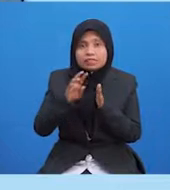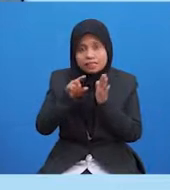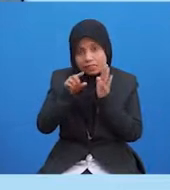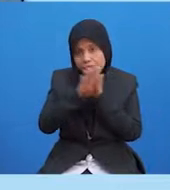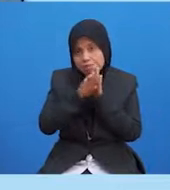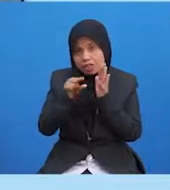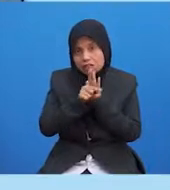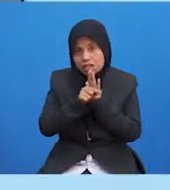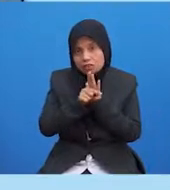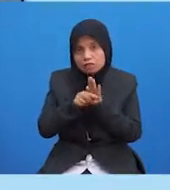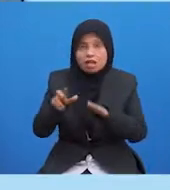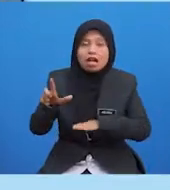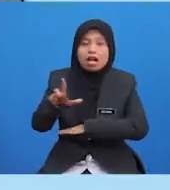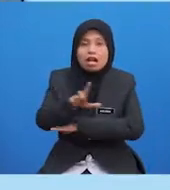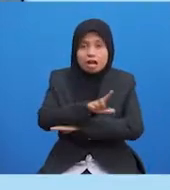belakang laman web.